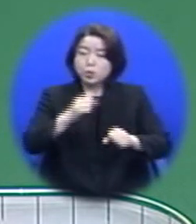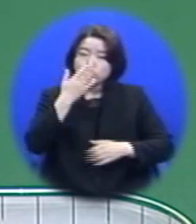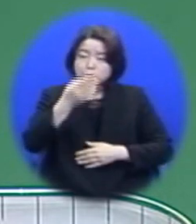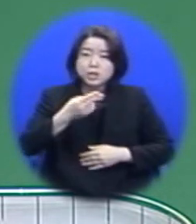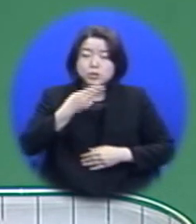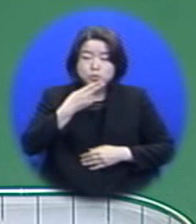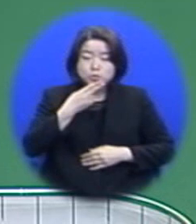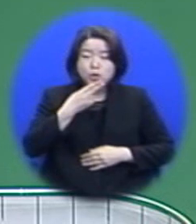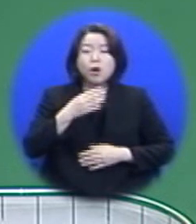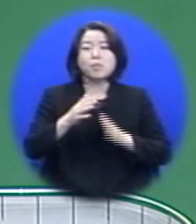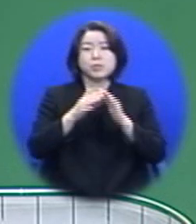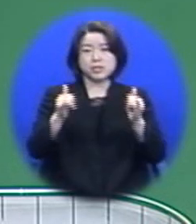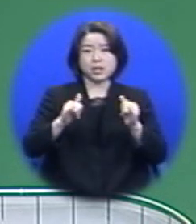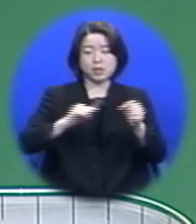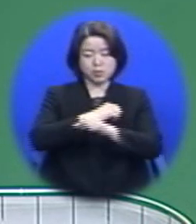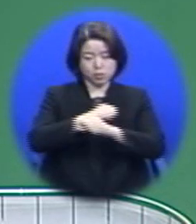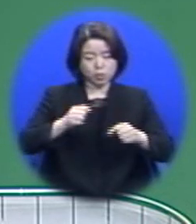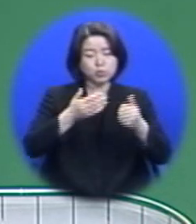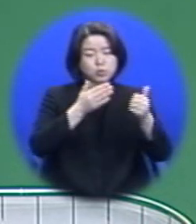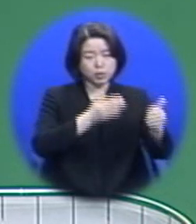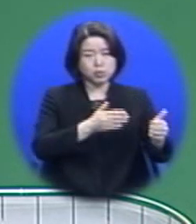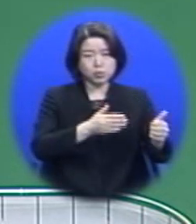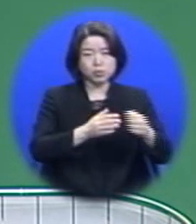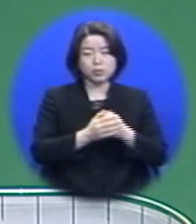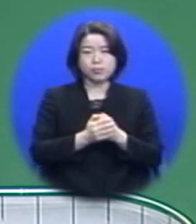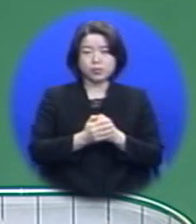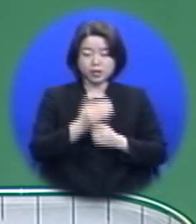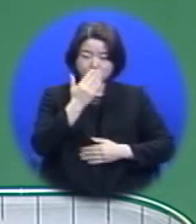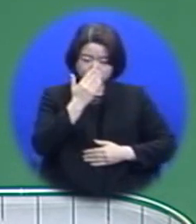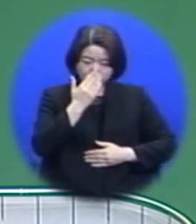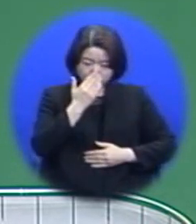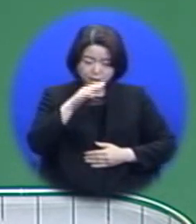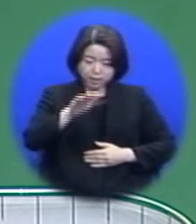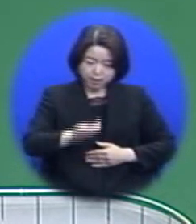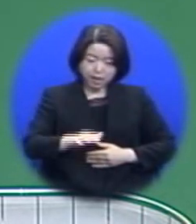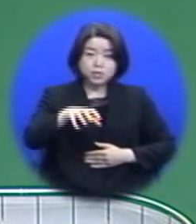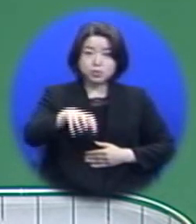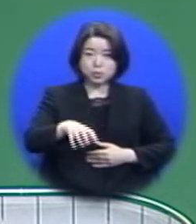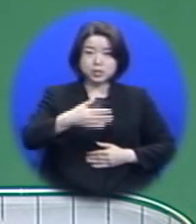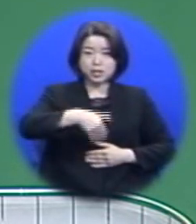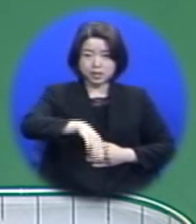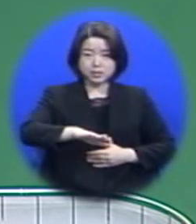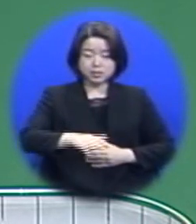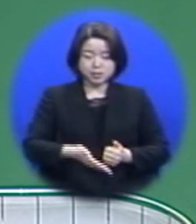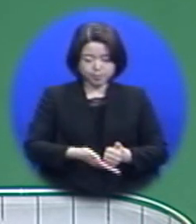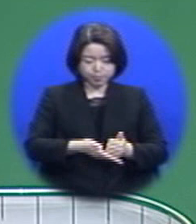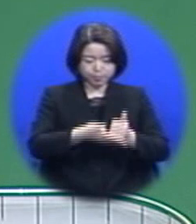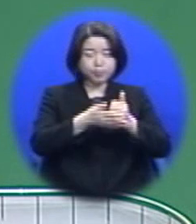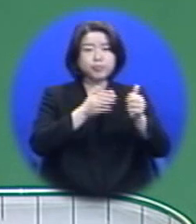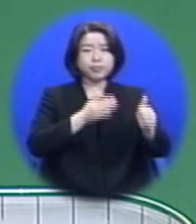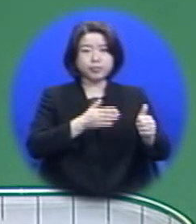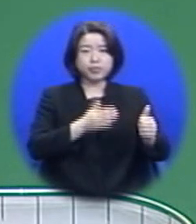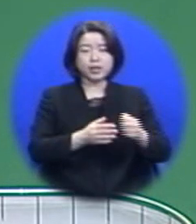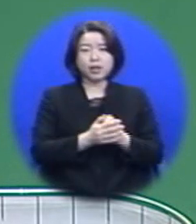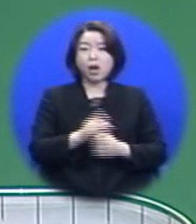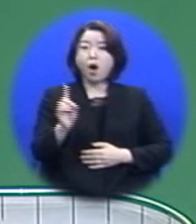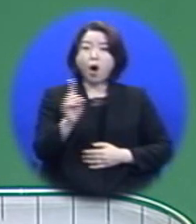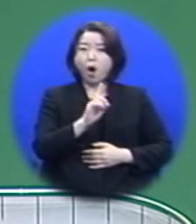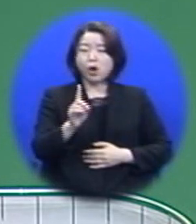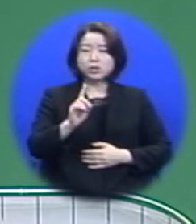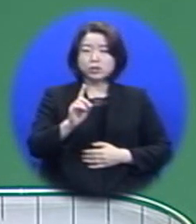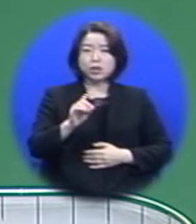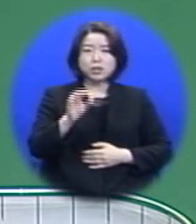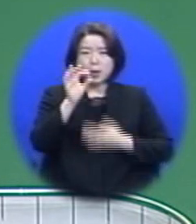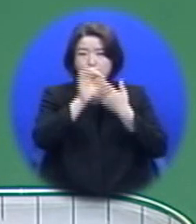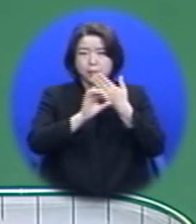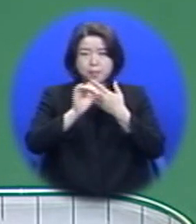없는 사람을 용서하시기 겸손하게 낮은 자리로 내려가서 섬기시고 어떤 변도